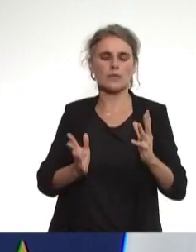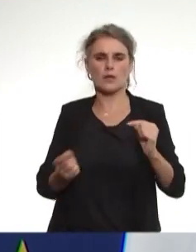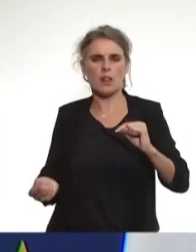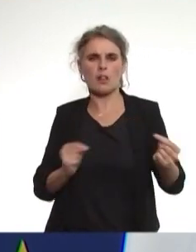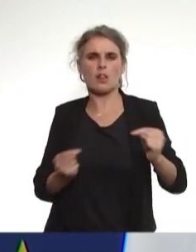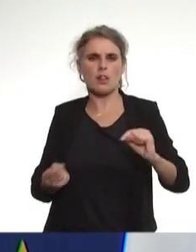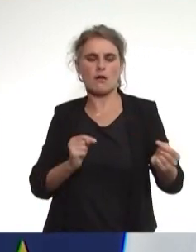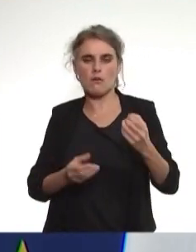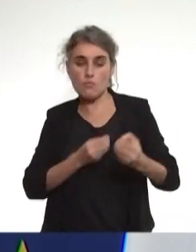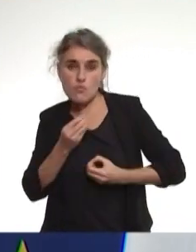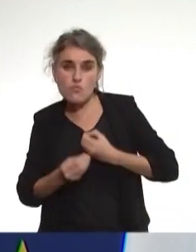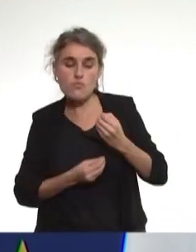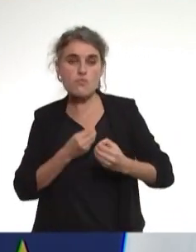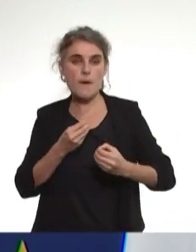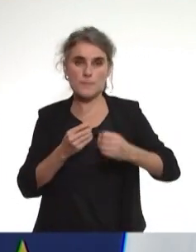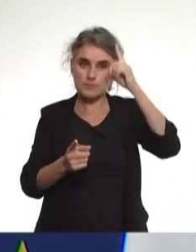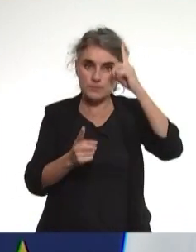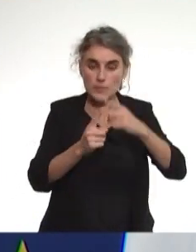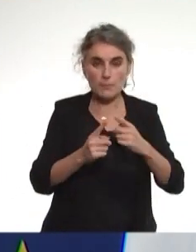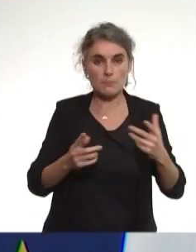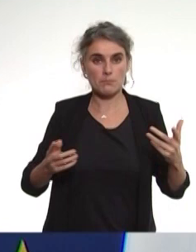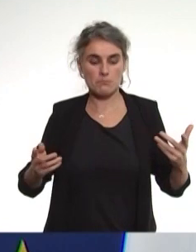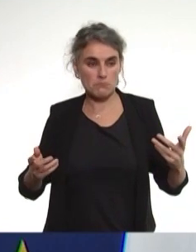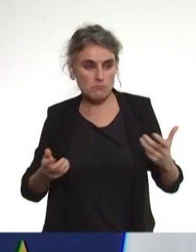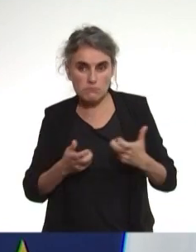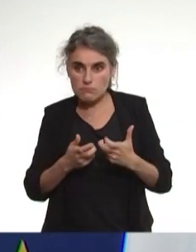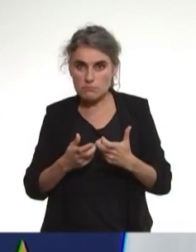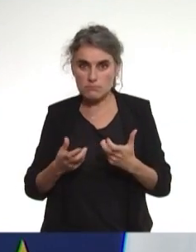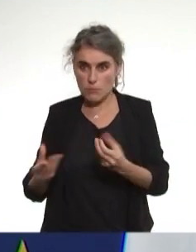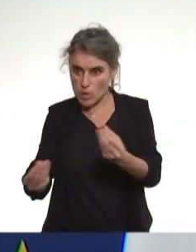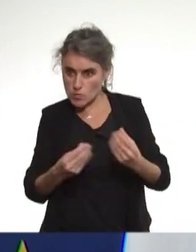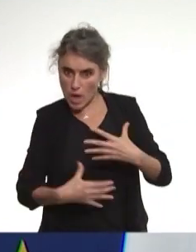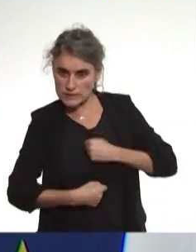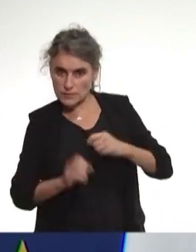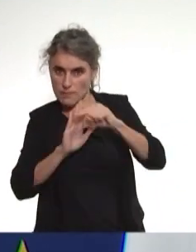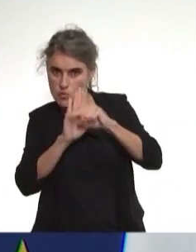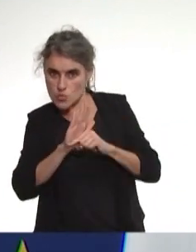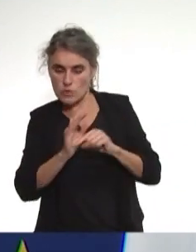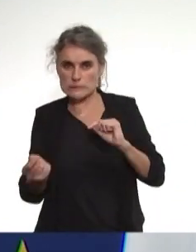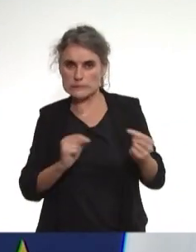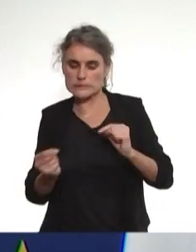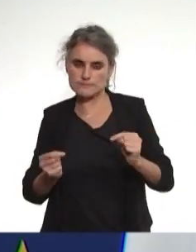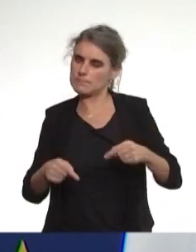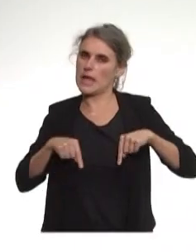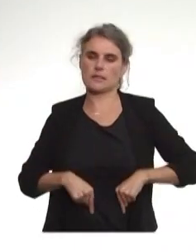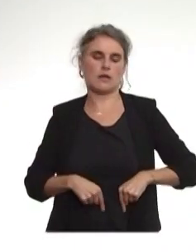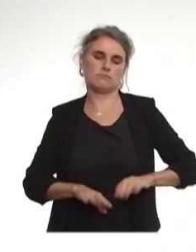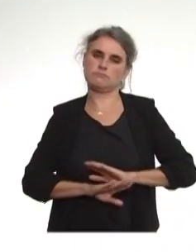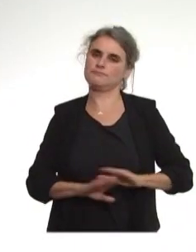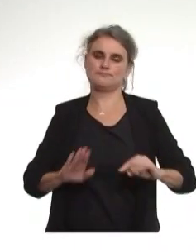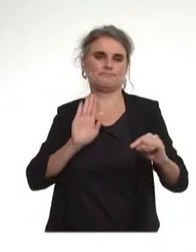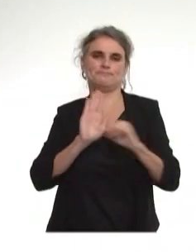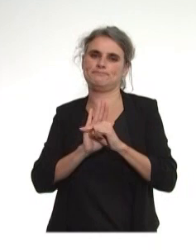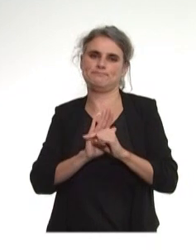plus cohérente de capacité de la population à accueillir telle ou telle mesure eh bien l'état prend ses responsabilités dernière question